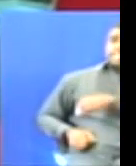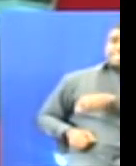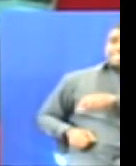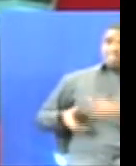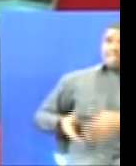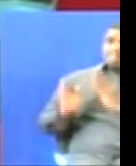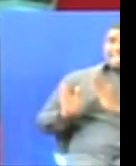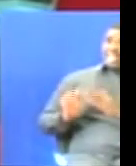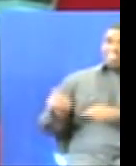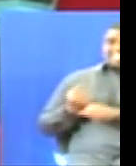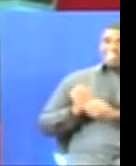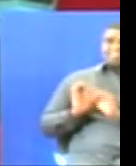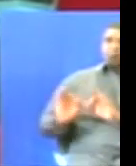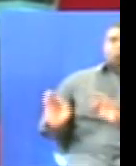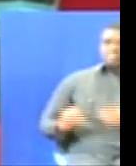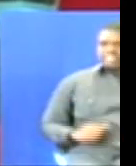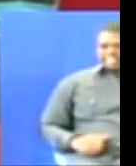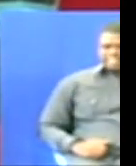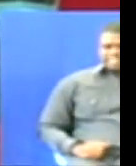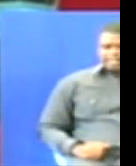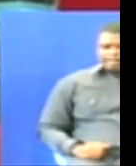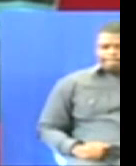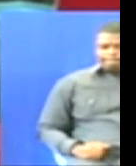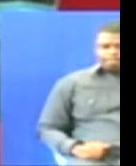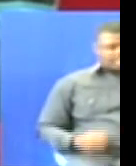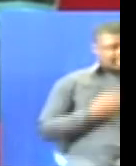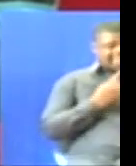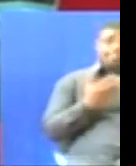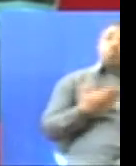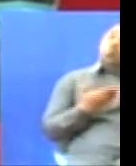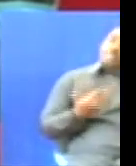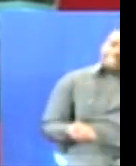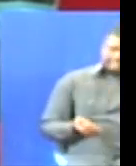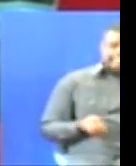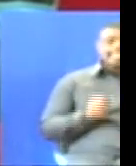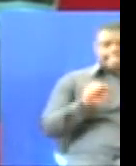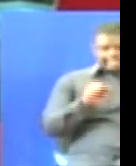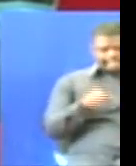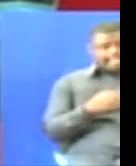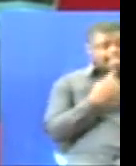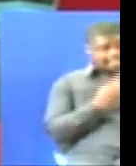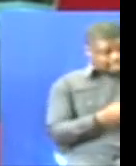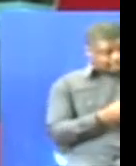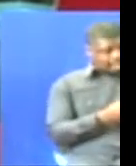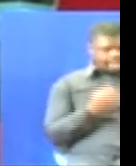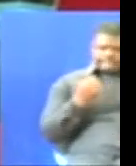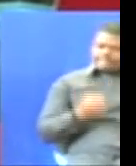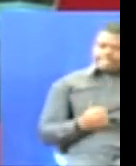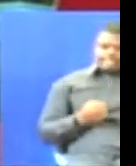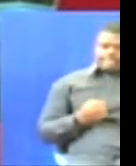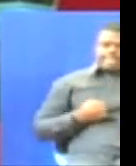vizuri. Kipande kidogo. Nasema hivyo kwa sababu ukiangalia trend ya miezi minne